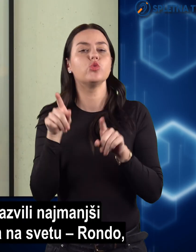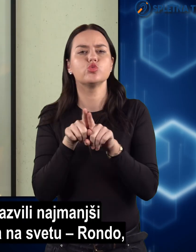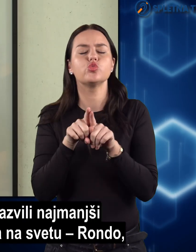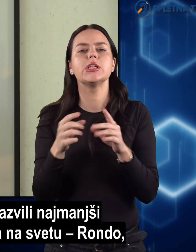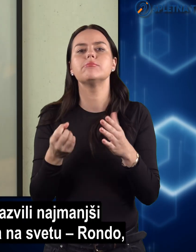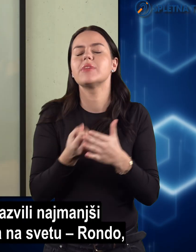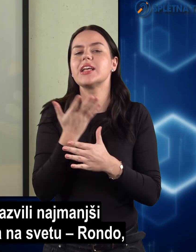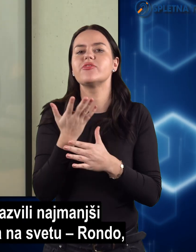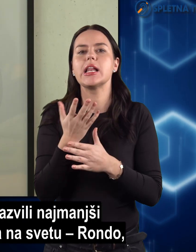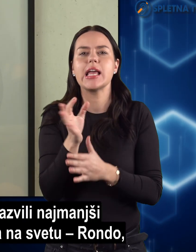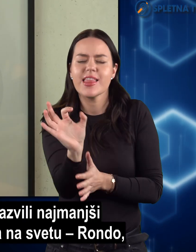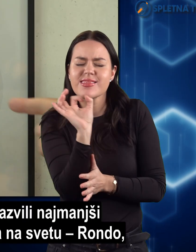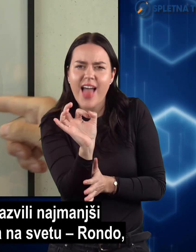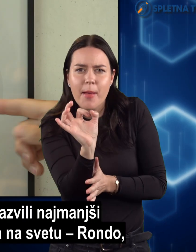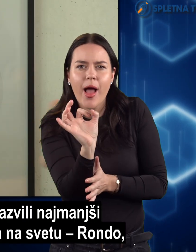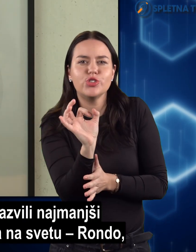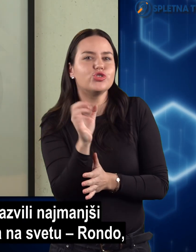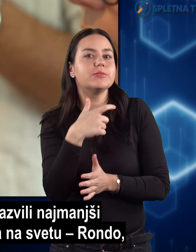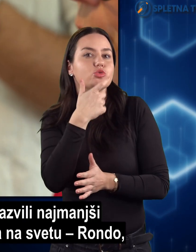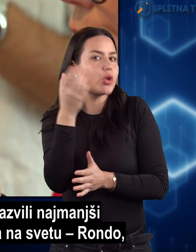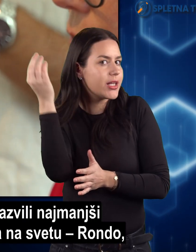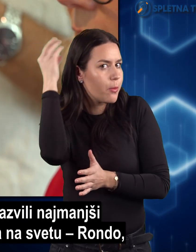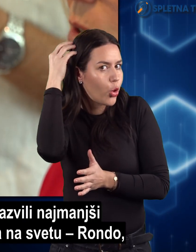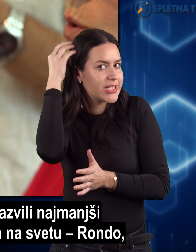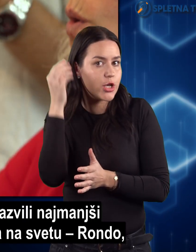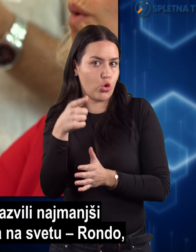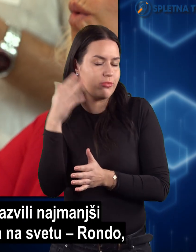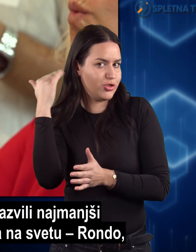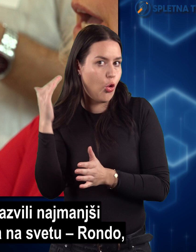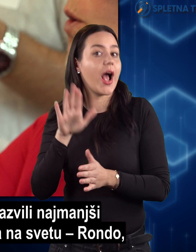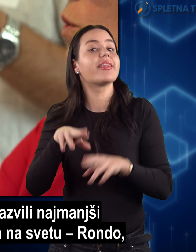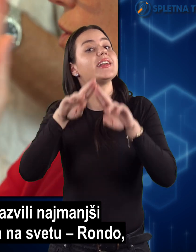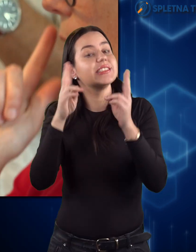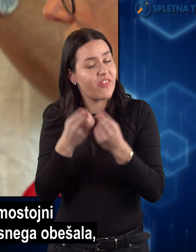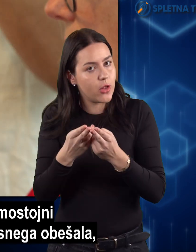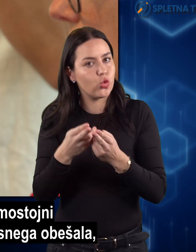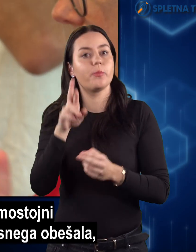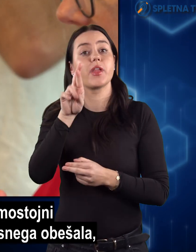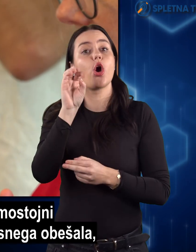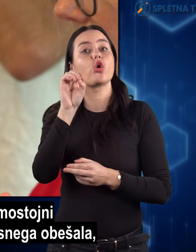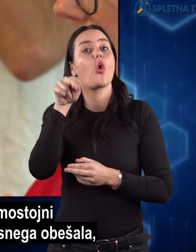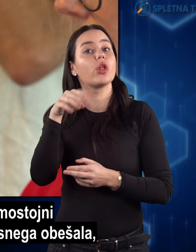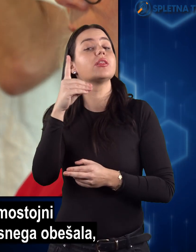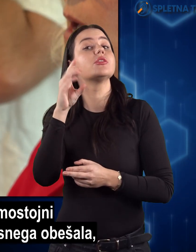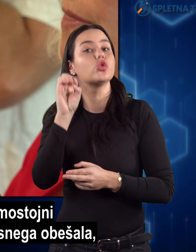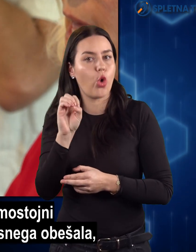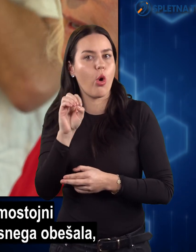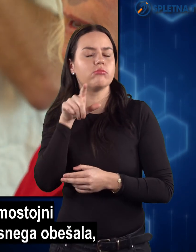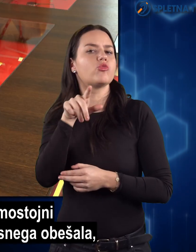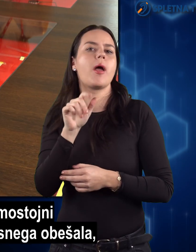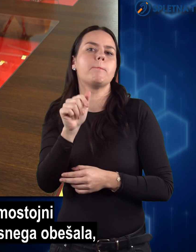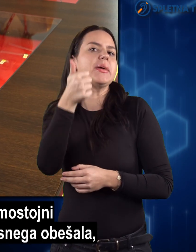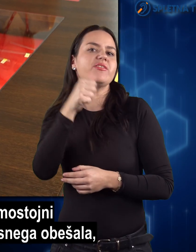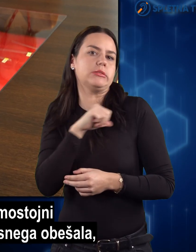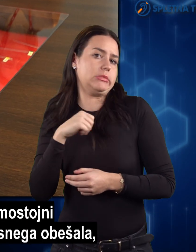V podjetju so tudi razvili najmanjši zunanji procesor zvoka na svetu, Rondo, ki je prvi samostojni procesor